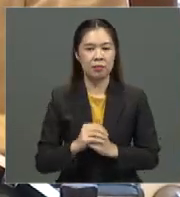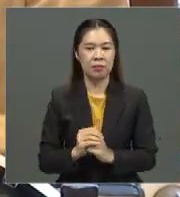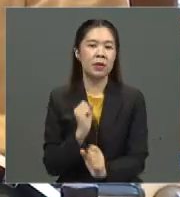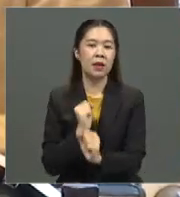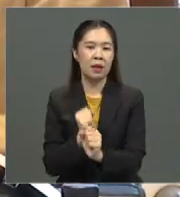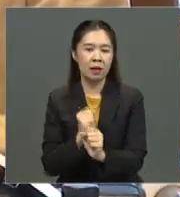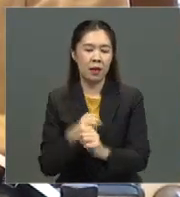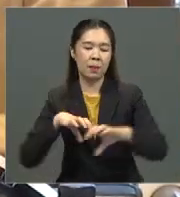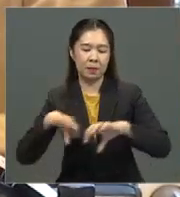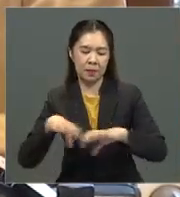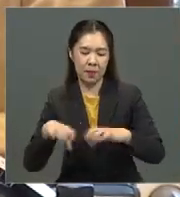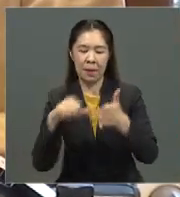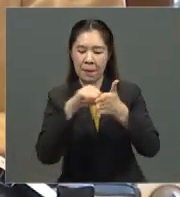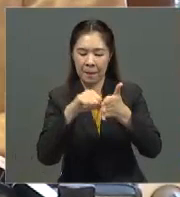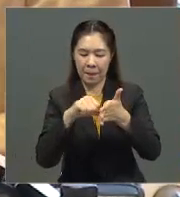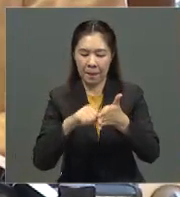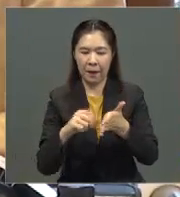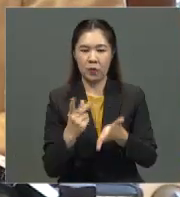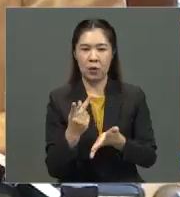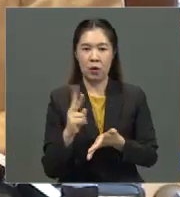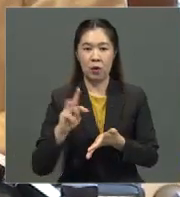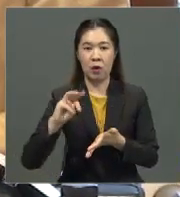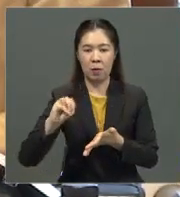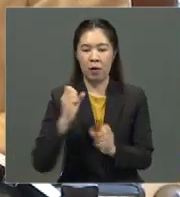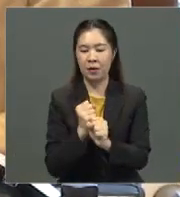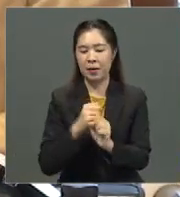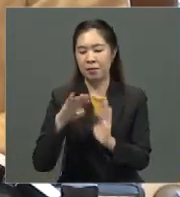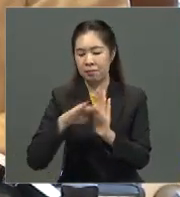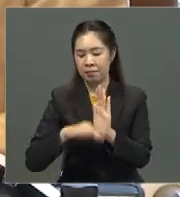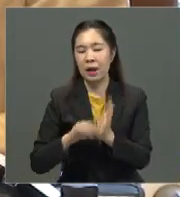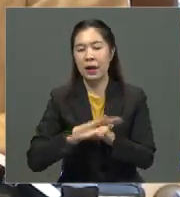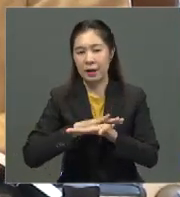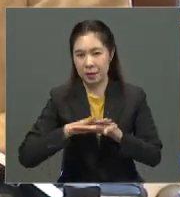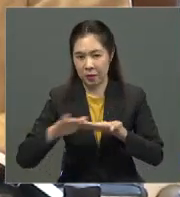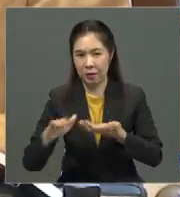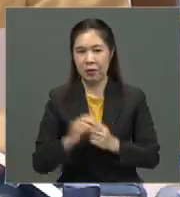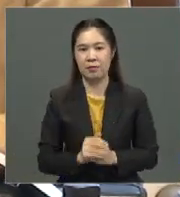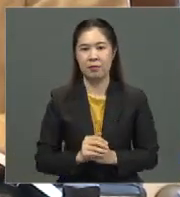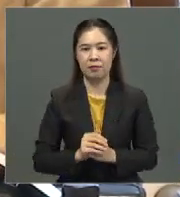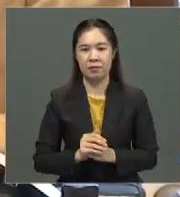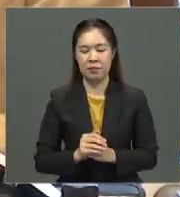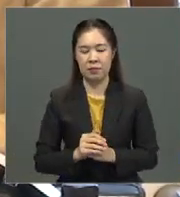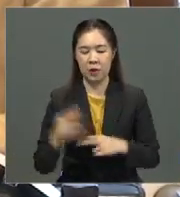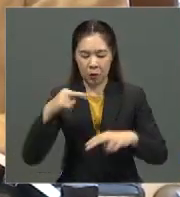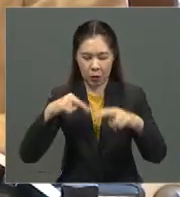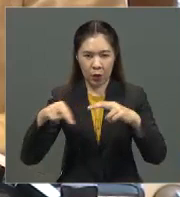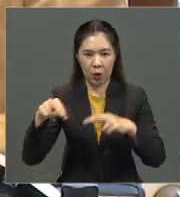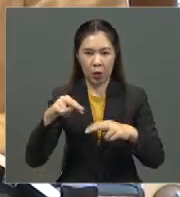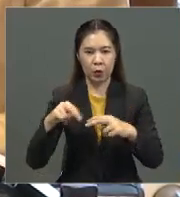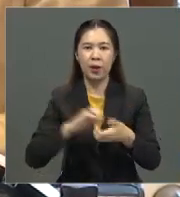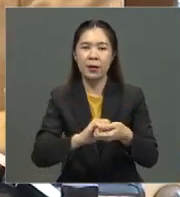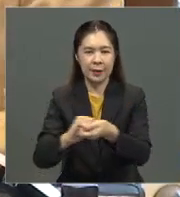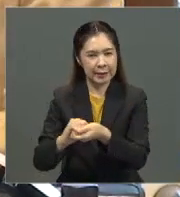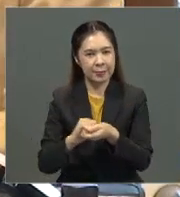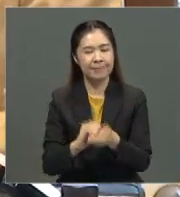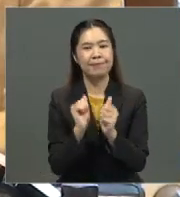ารถปรับคณะรัฐมนตรีได้ด้วยความเรียบร้อยแล้วก็เพื่อเป็นการรักษาเสถียรภาพแล้วก็ไม่มีความแตกแย